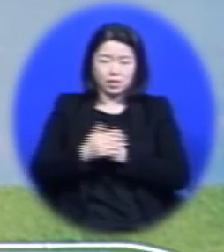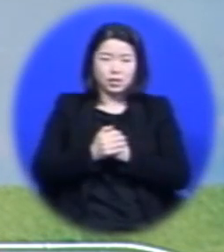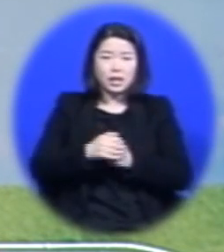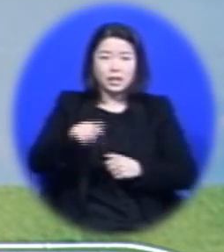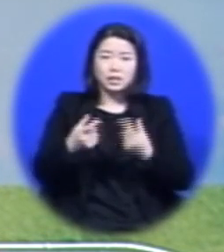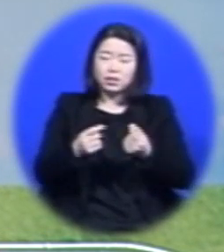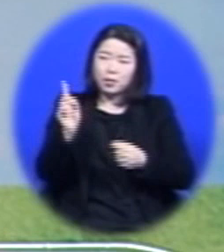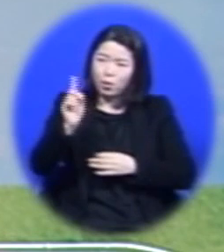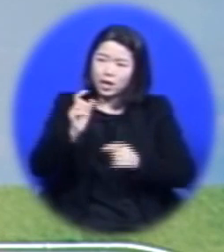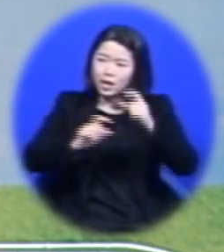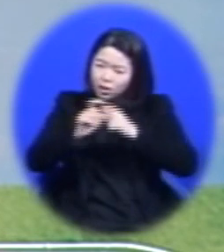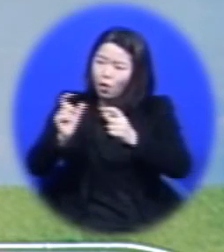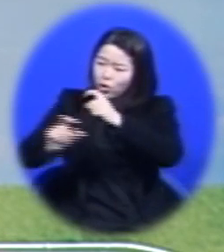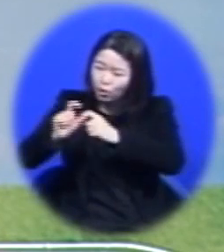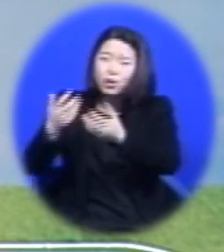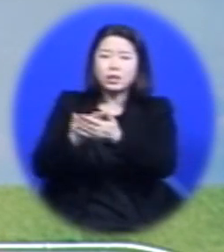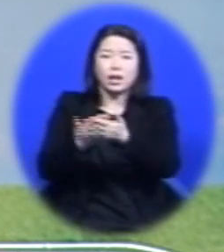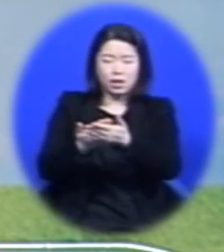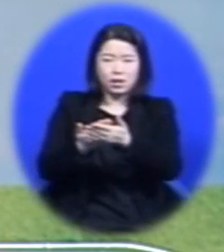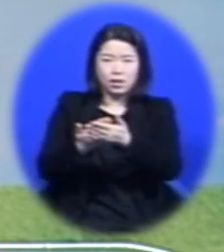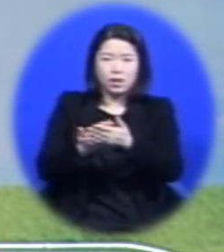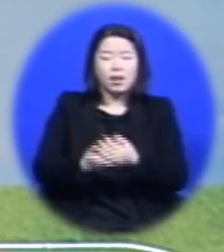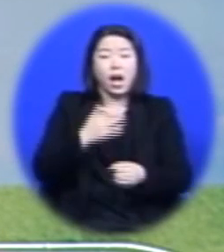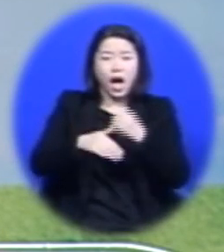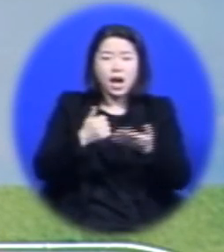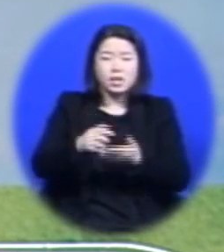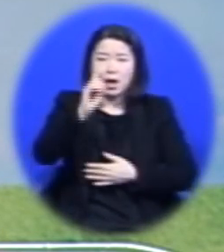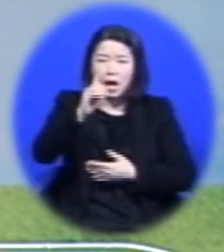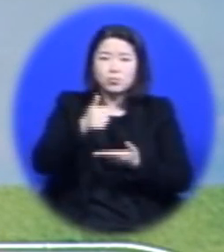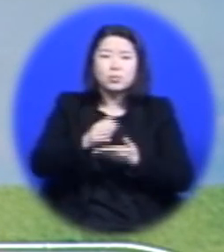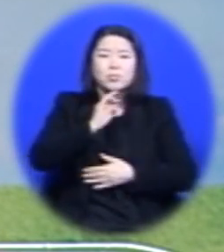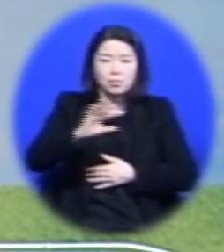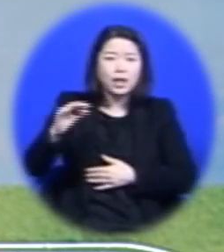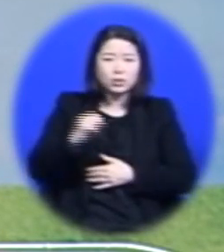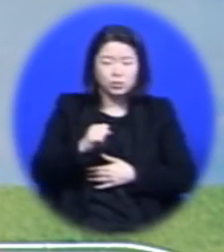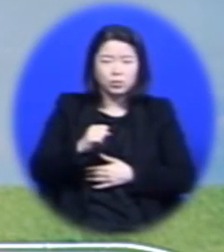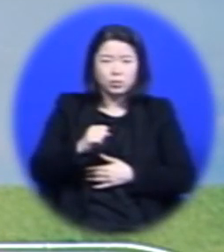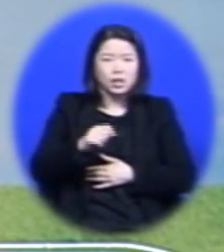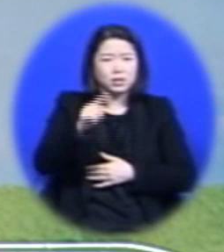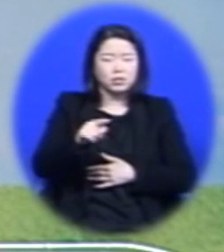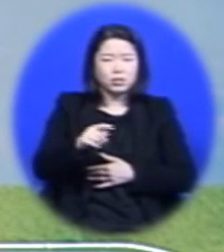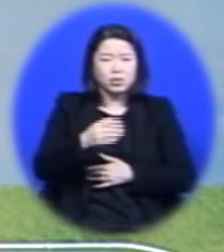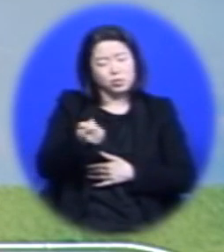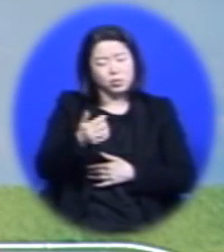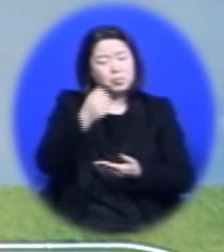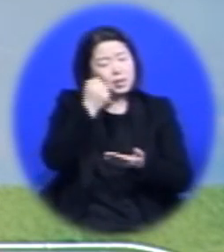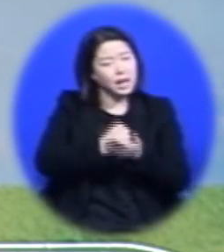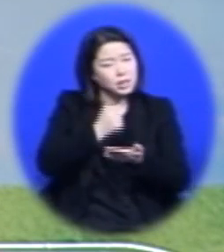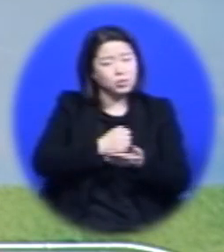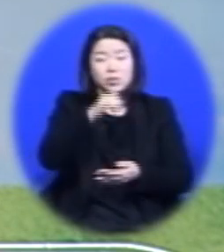이렇게 뭔가 하나 자꾸 토가 달리는 거예요 하나님 한 분만으로 는 혼 좀 아쉽지